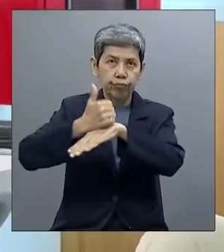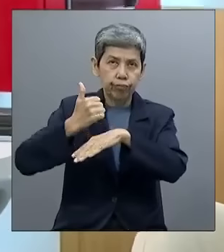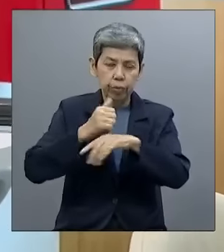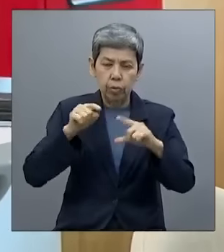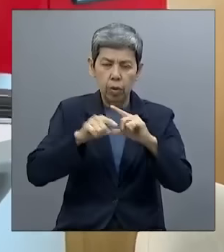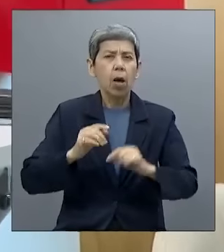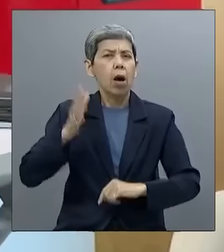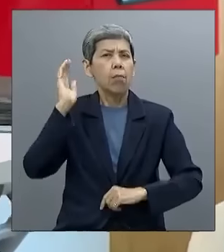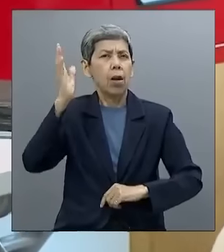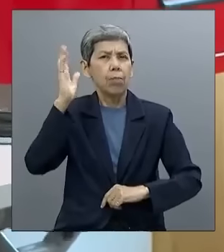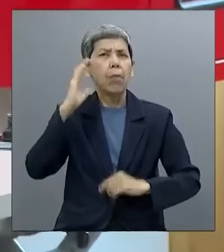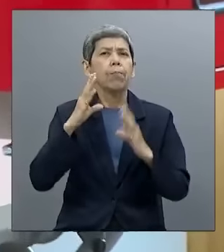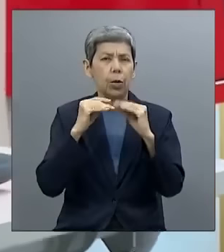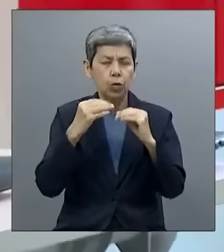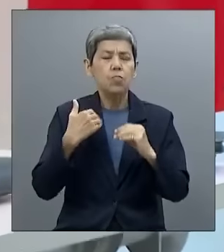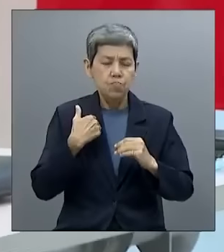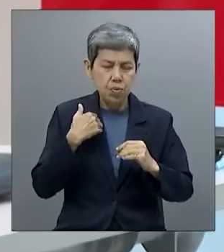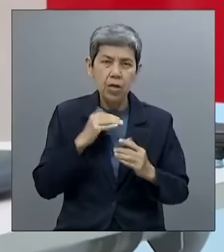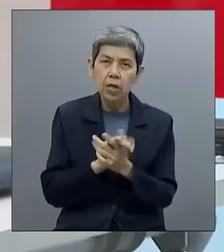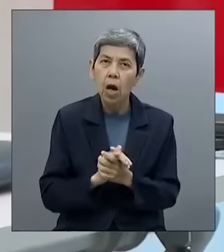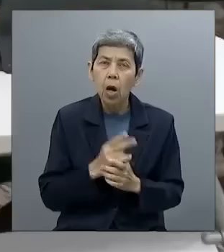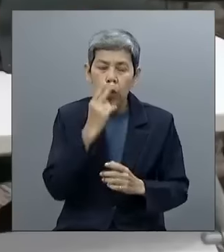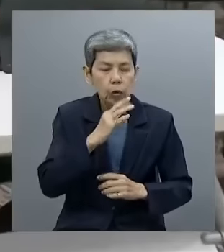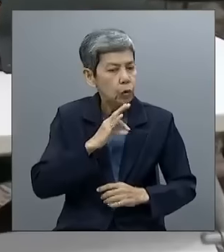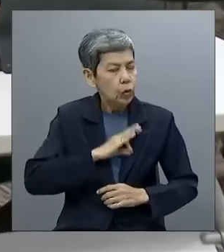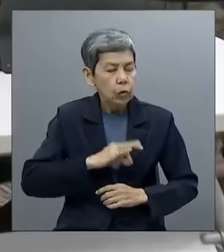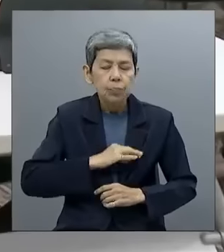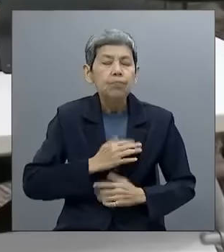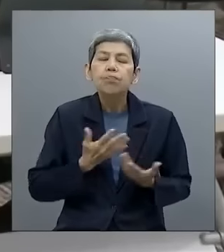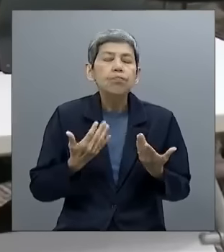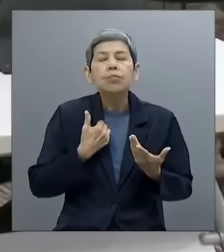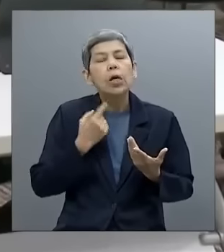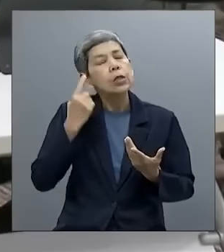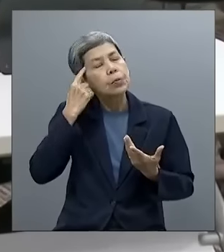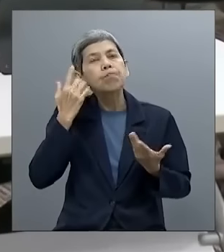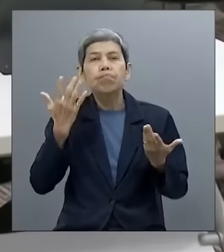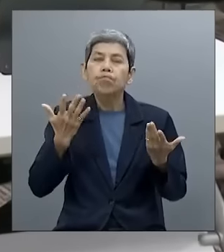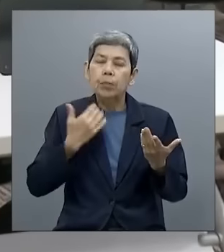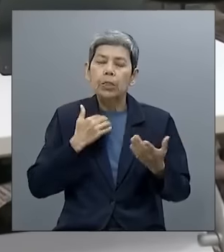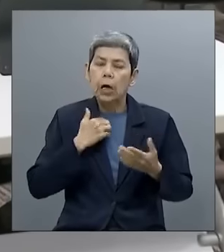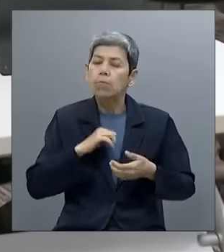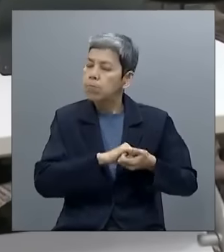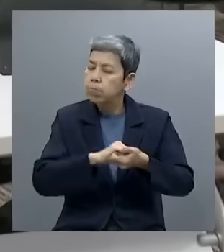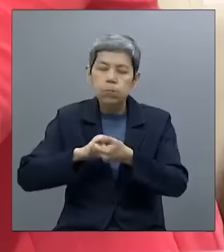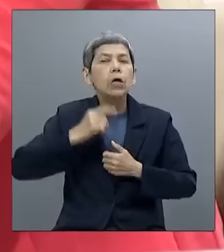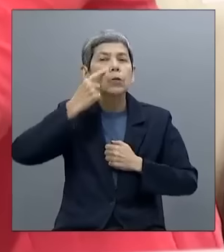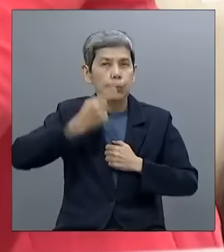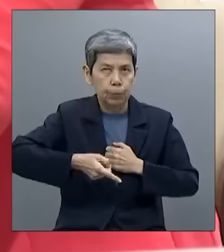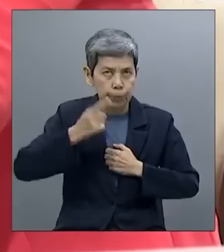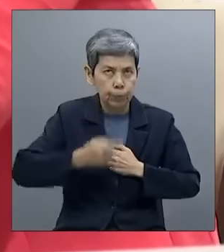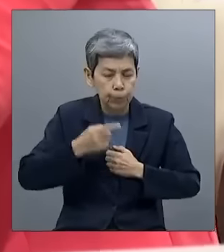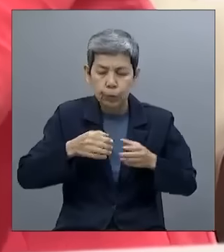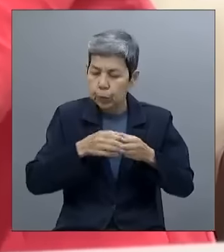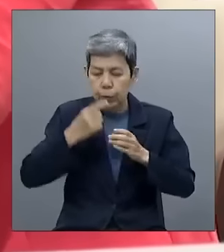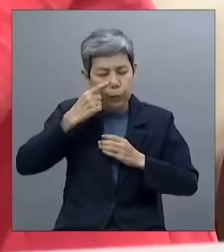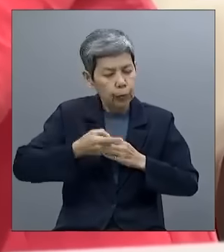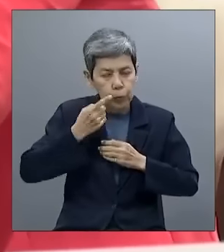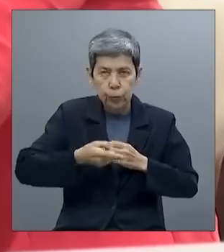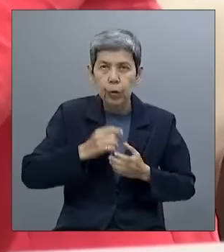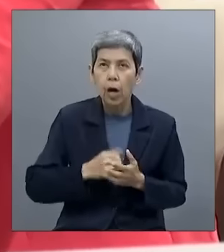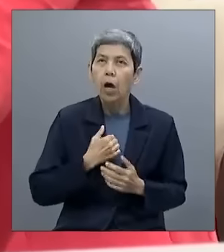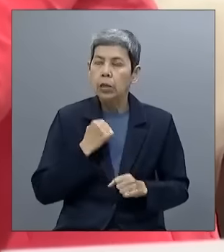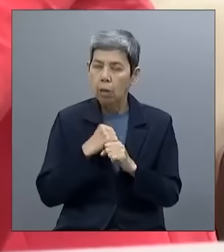ส.ผ่านที่ประชุมพรรคต่างปฏิเสธความกังวลและย้ำในเอกภาพที่จะจับมือกันไว้ให้แน่นไม่แตกแถวไปไหน